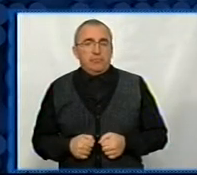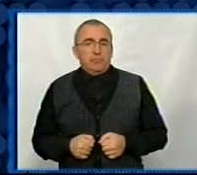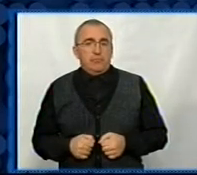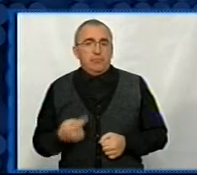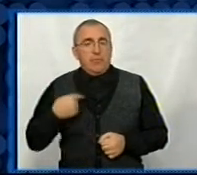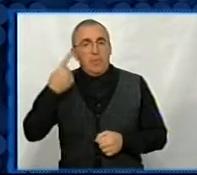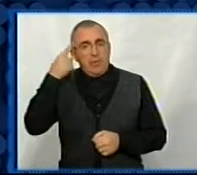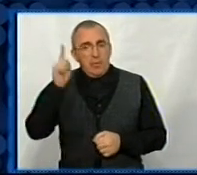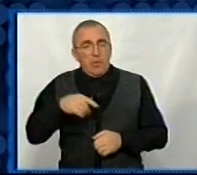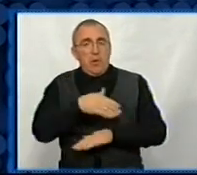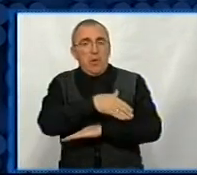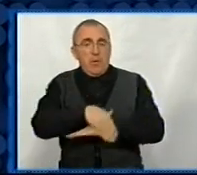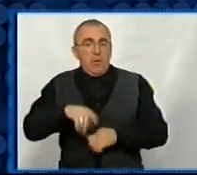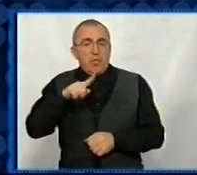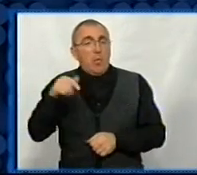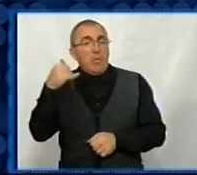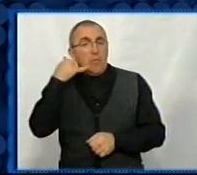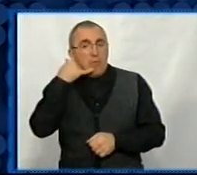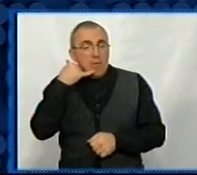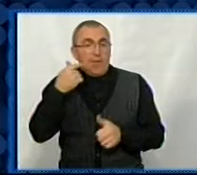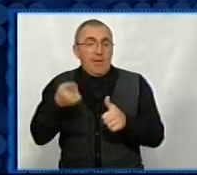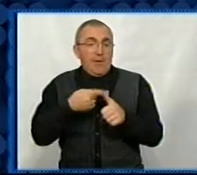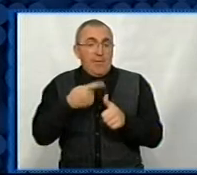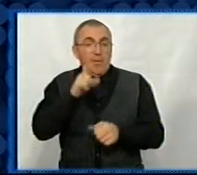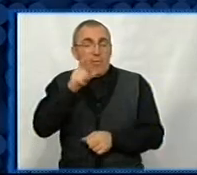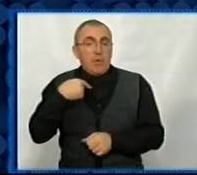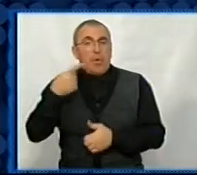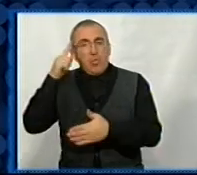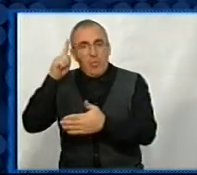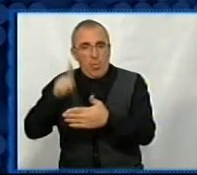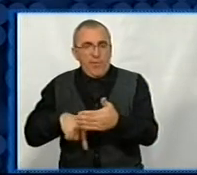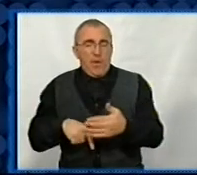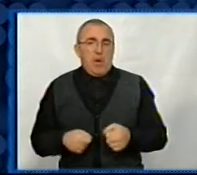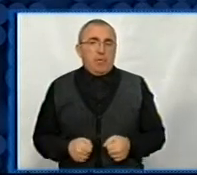Я знаю адреси, номера телефонів та імена тих людей, кому я довіряю.